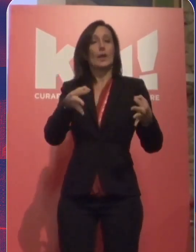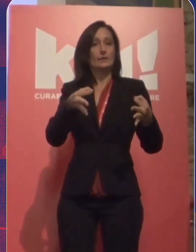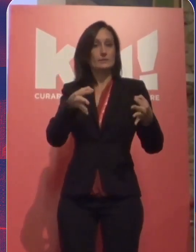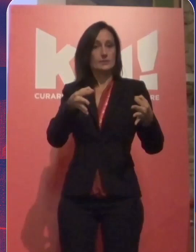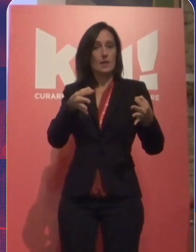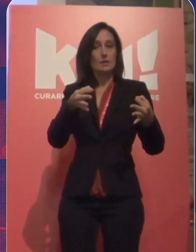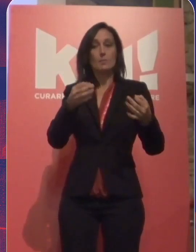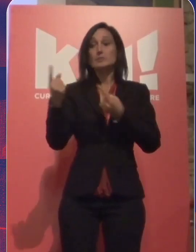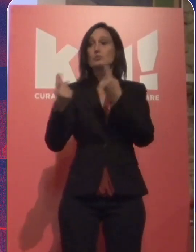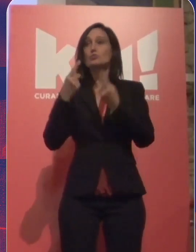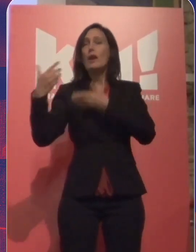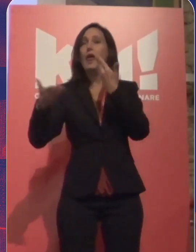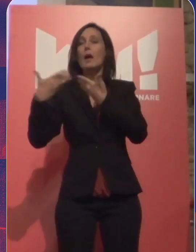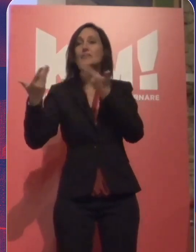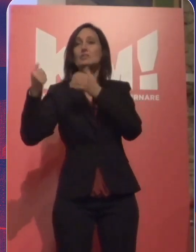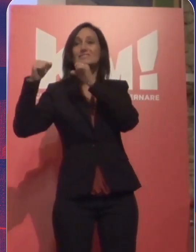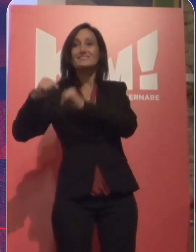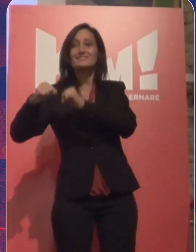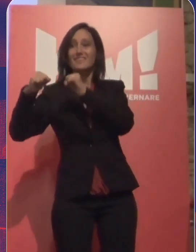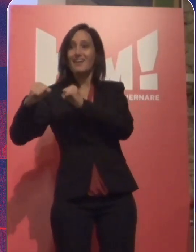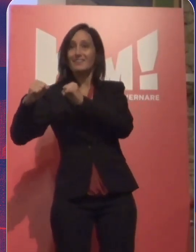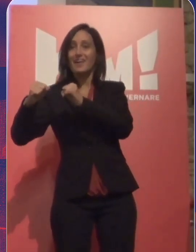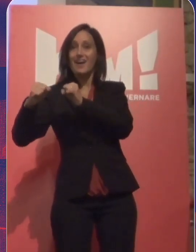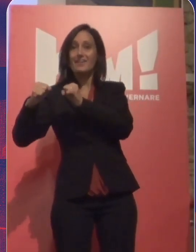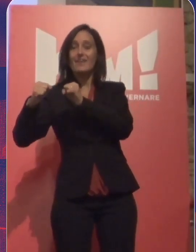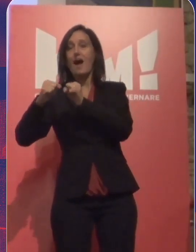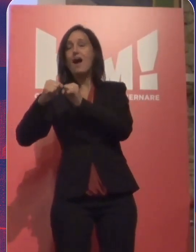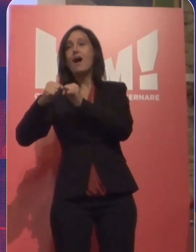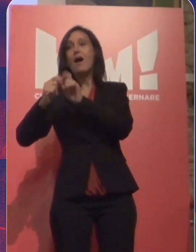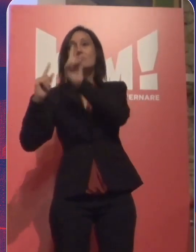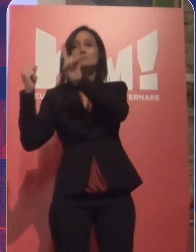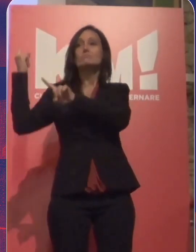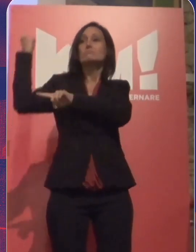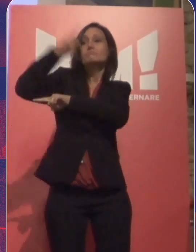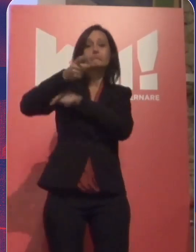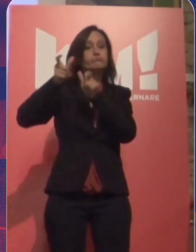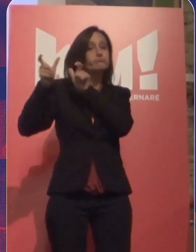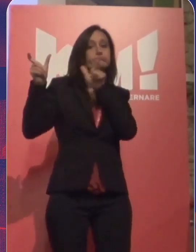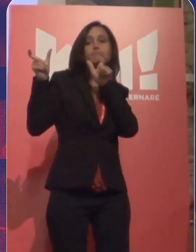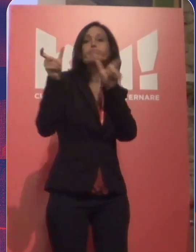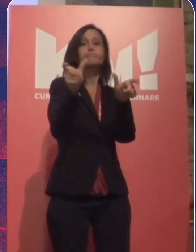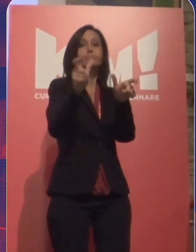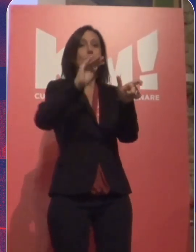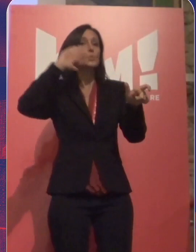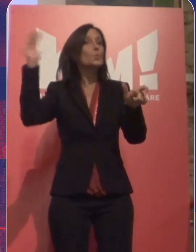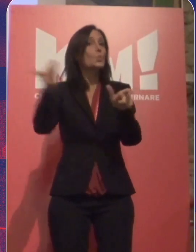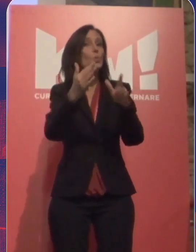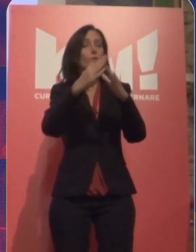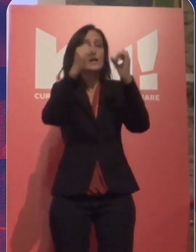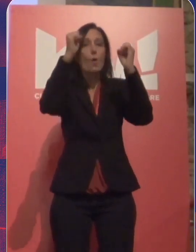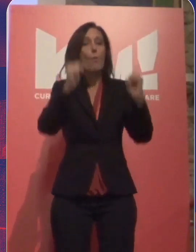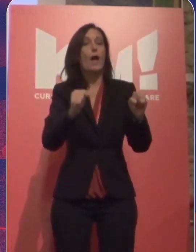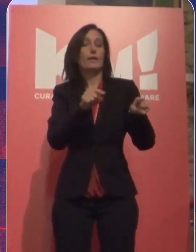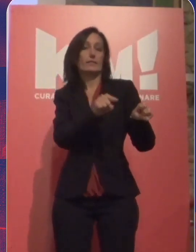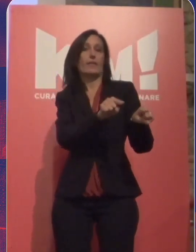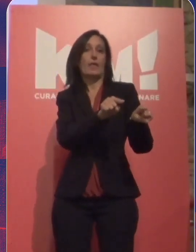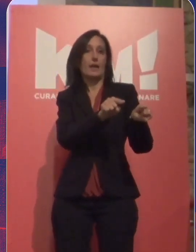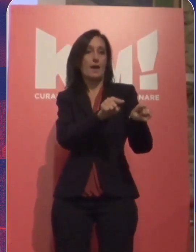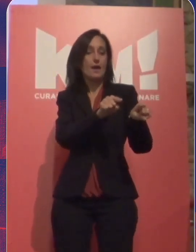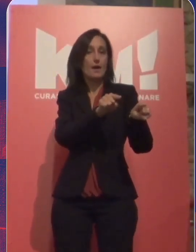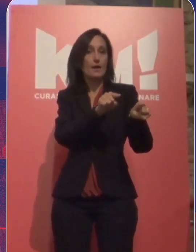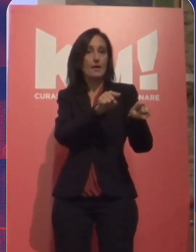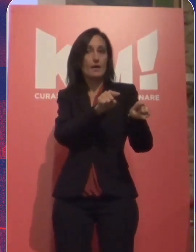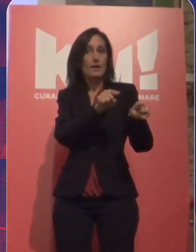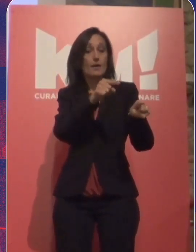ea come dire posto al centro come esigenza primaria che ha prevalso su ogni